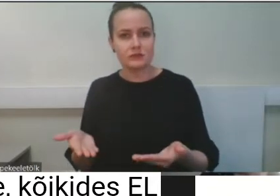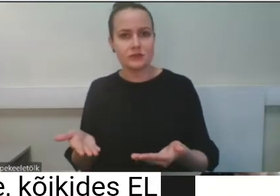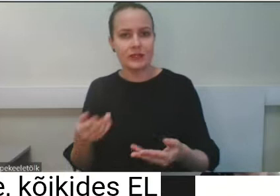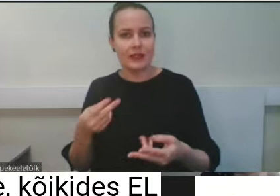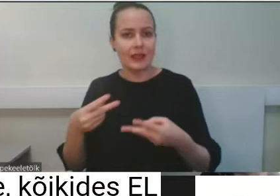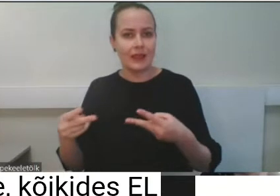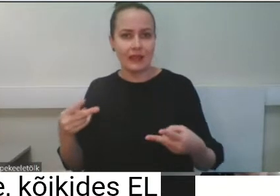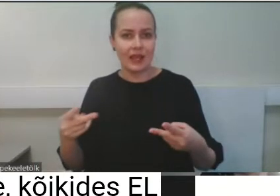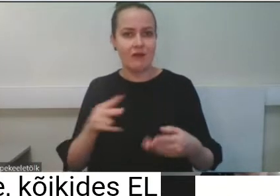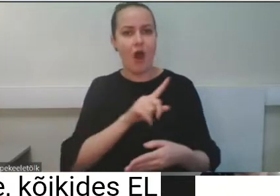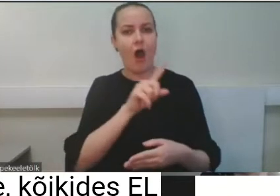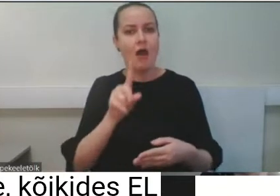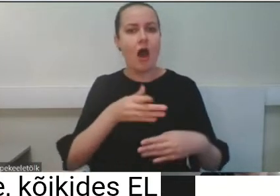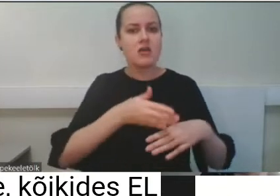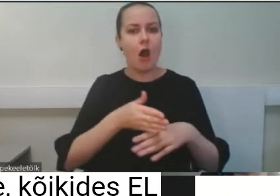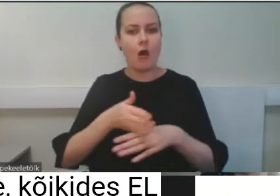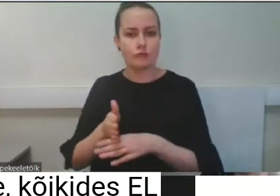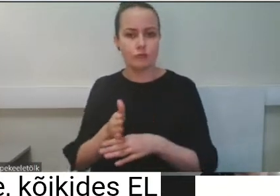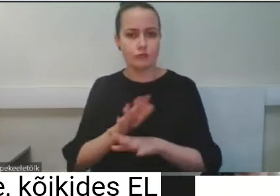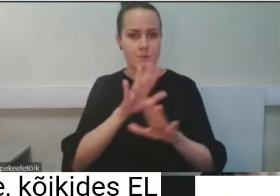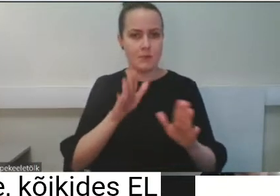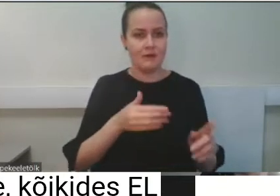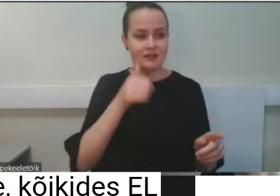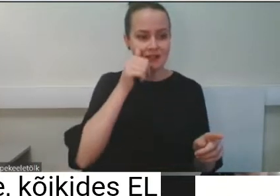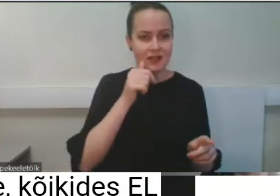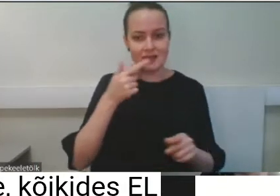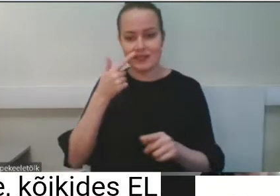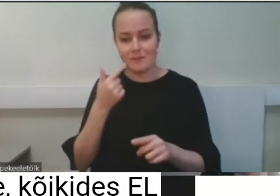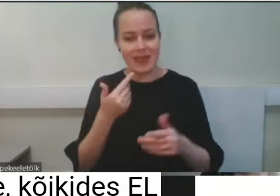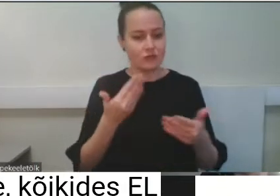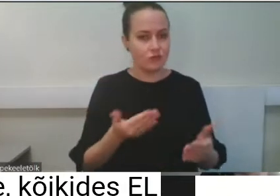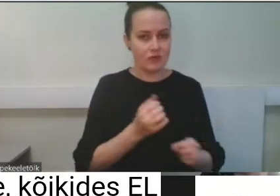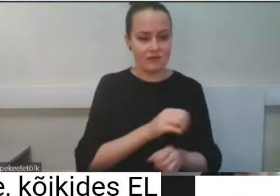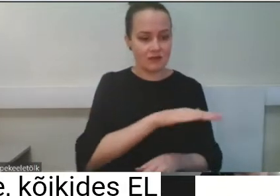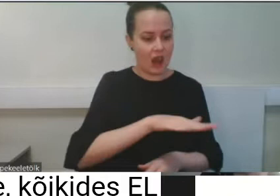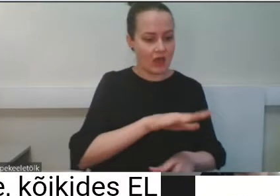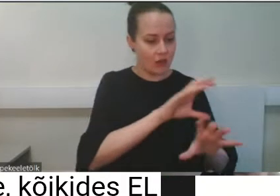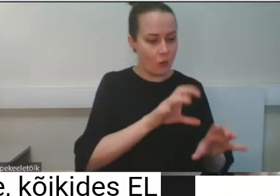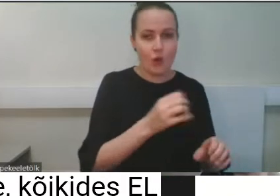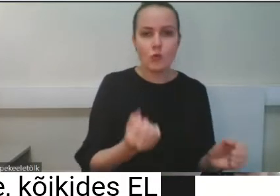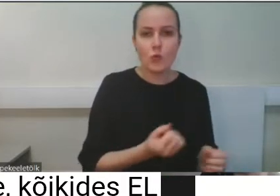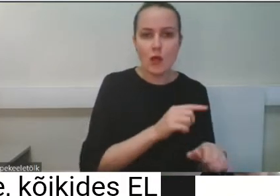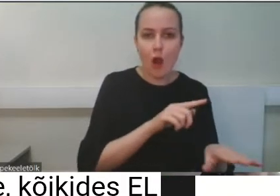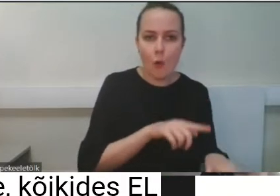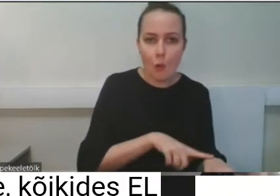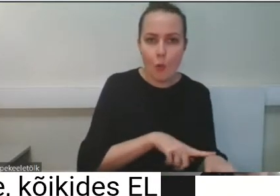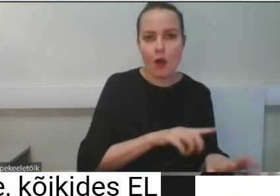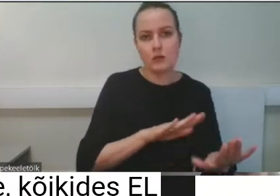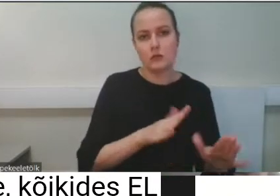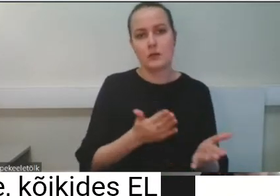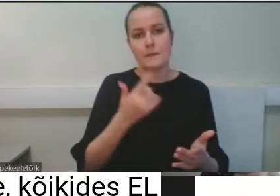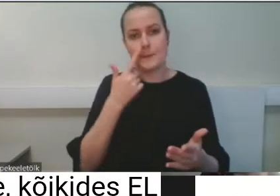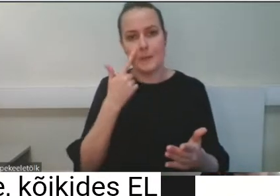et kuidas jaguneb aeg meie igapäevategevuste vahel, kui palju tehakse oma ajast